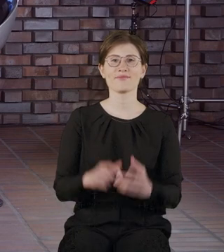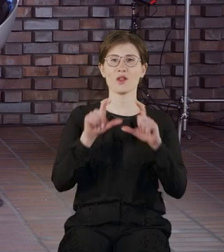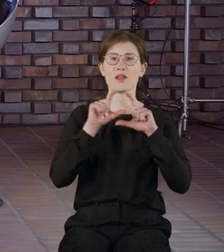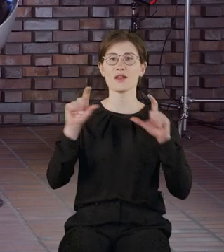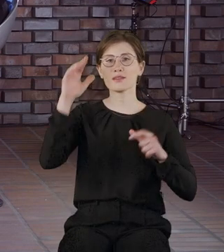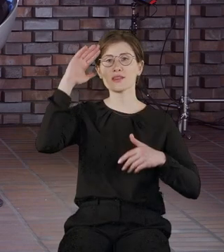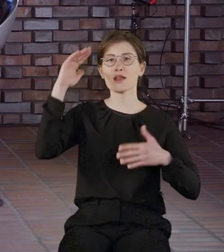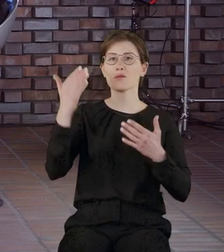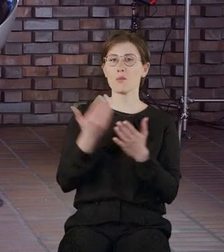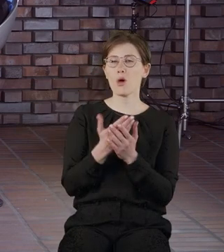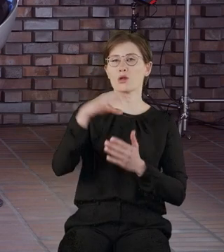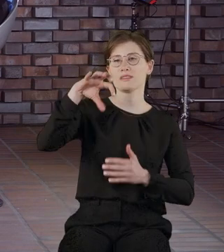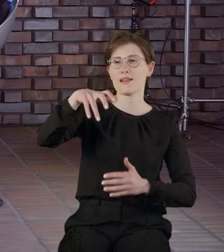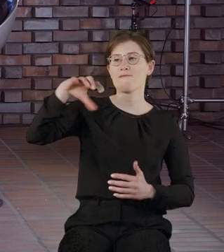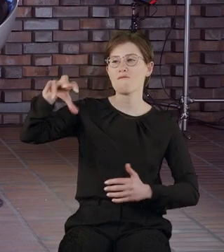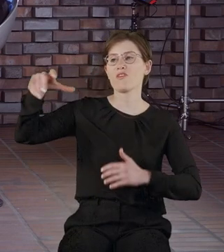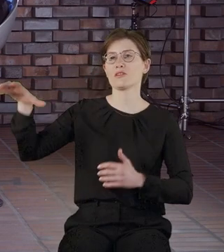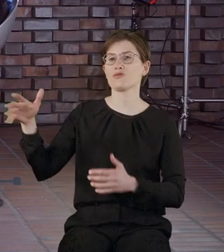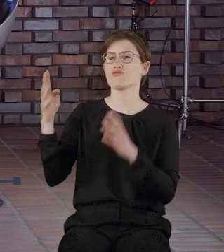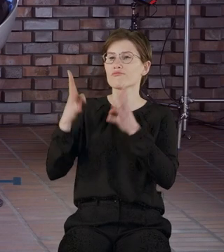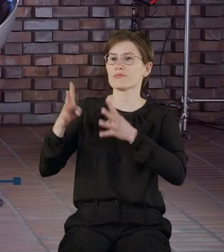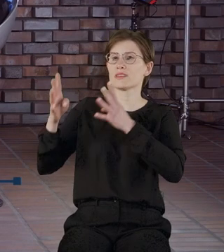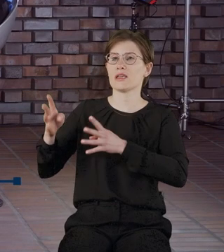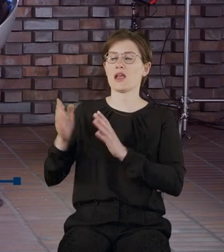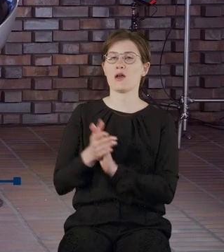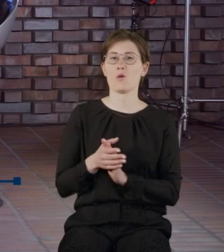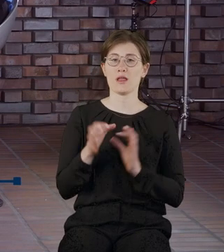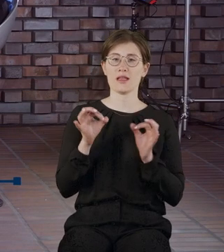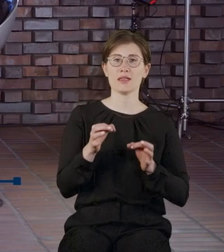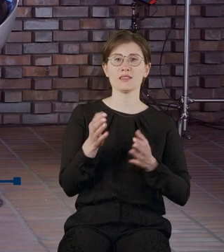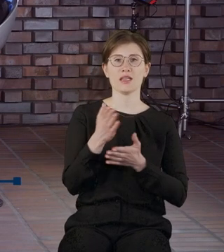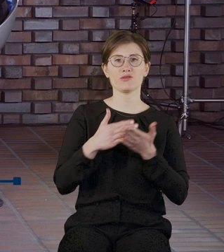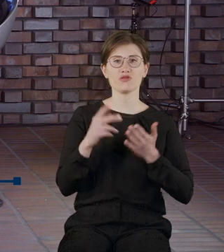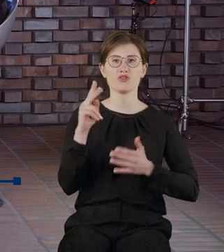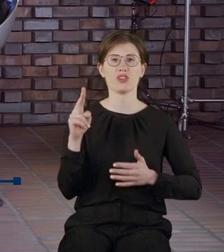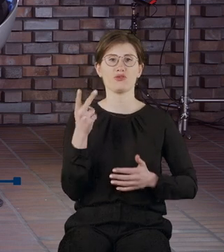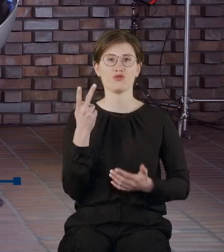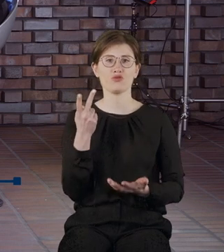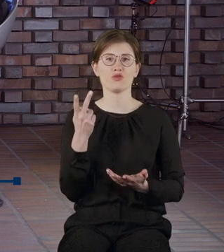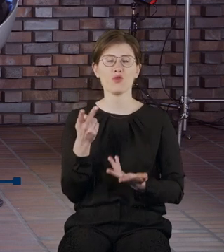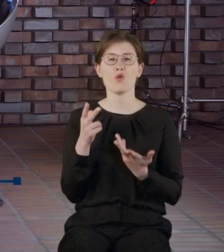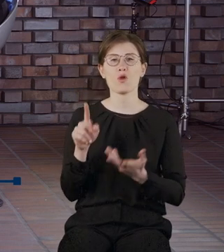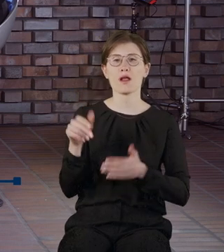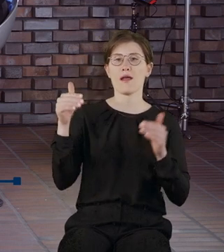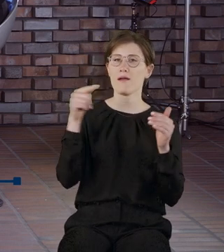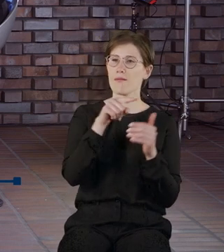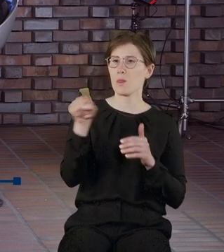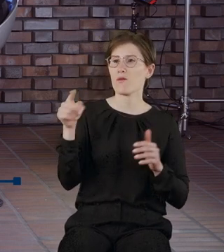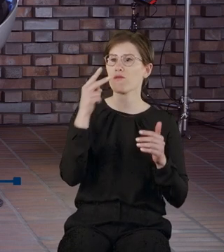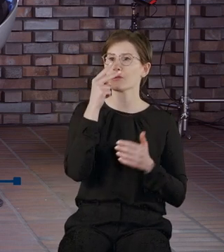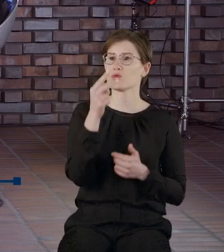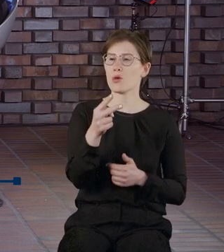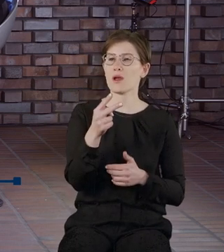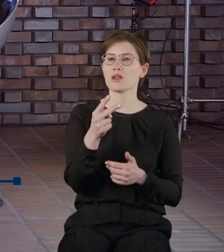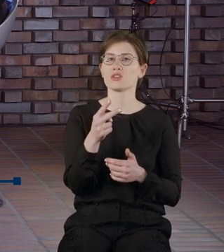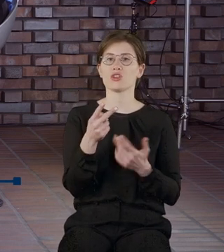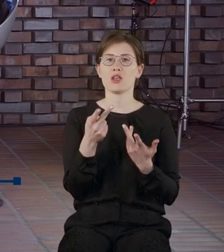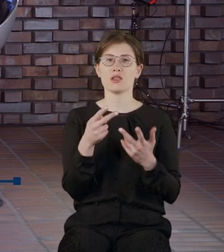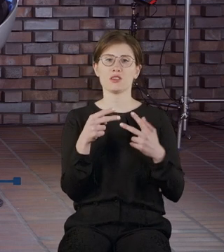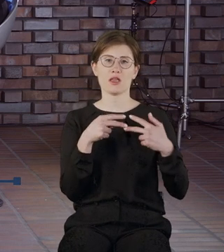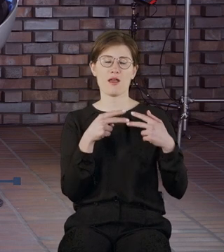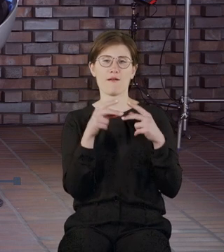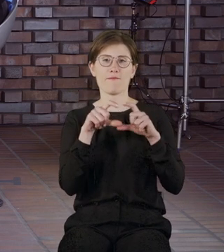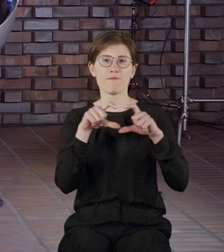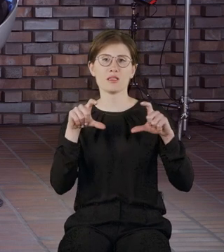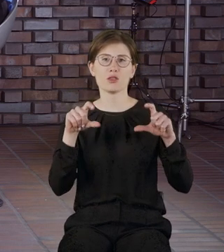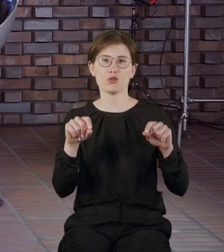poznać poszczególne wydziały Uniwersytetu Śląskiego. Podczas drugiej części wirtualnego Dnia Otwartego będziecie mieli możliwość zobaczyć wizytówki, materiały